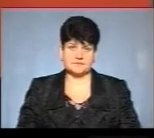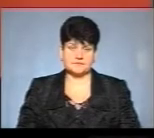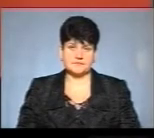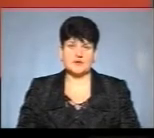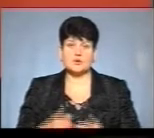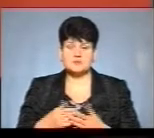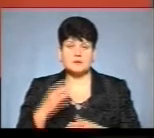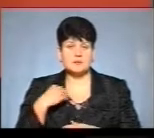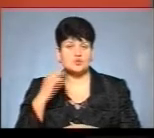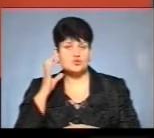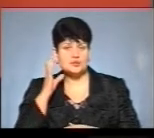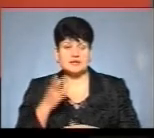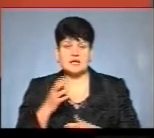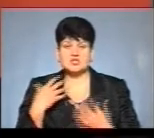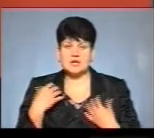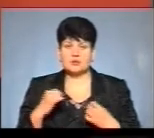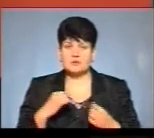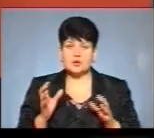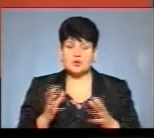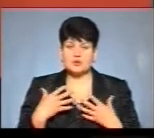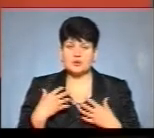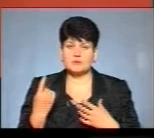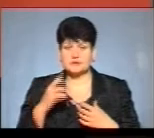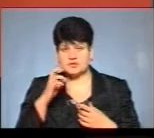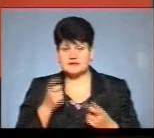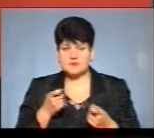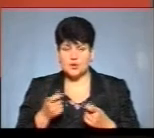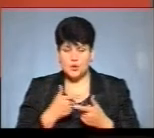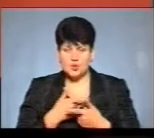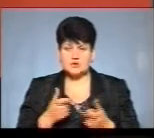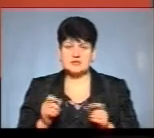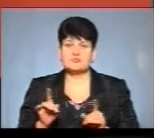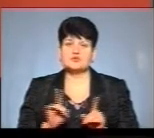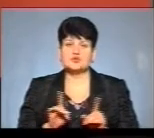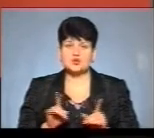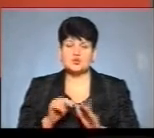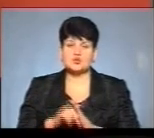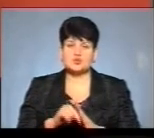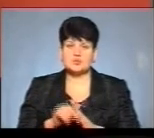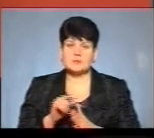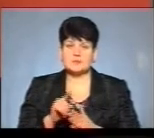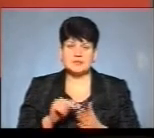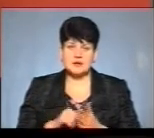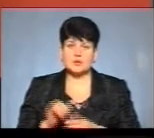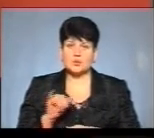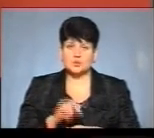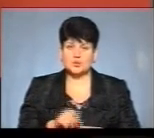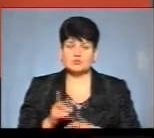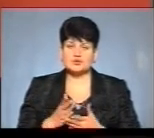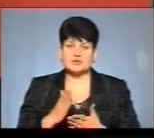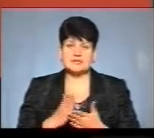Отже, як ми почули, начальник управління охорони облдержадміністрації також наголосив, що суть питання саме в тому, що йде